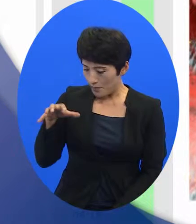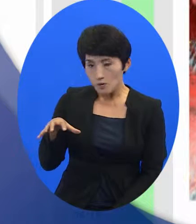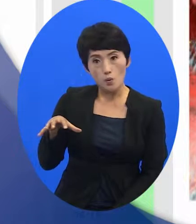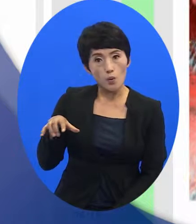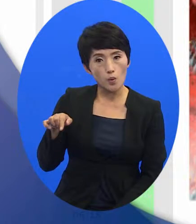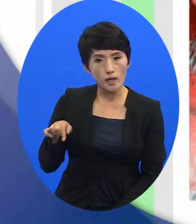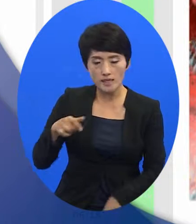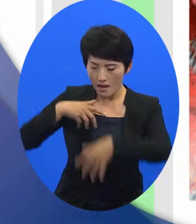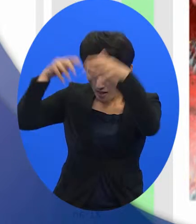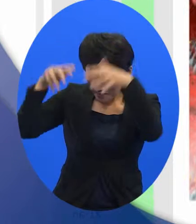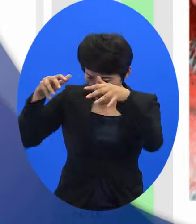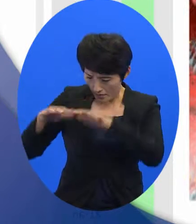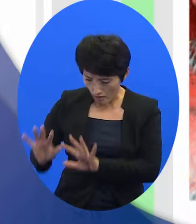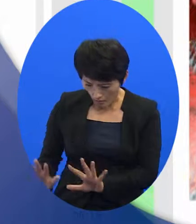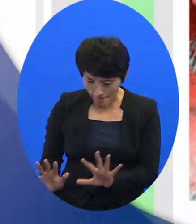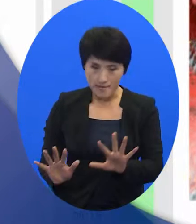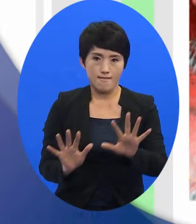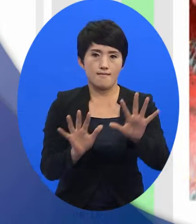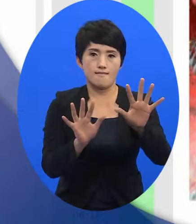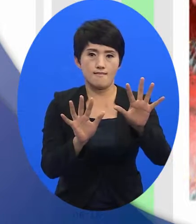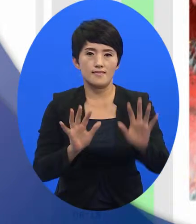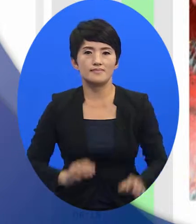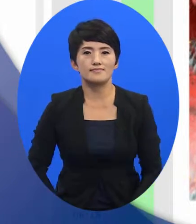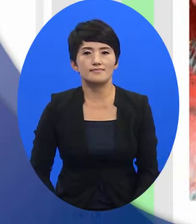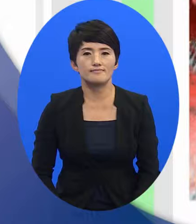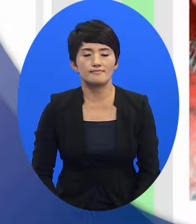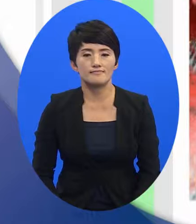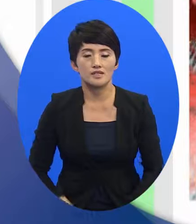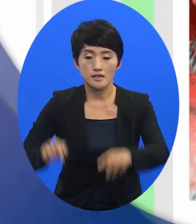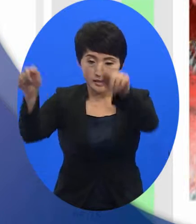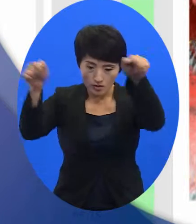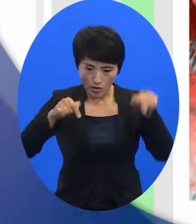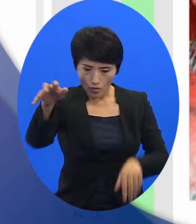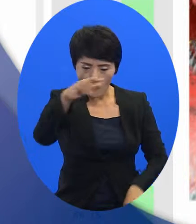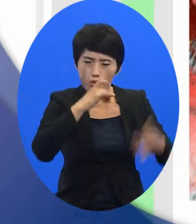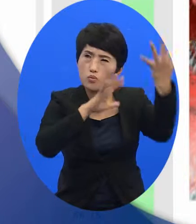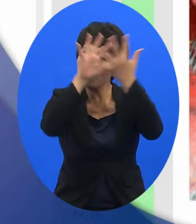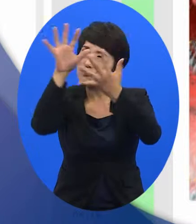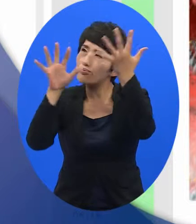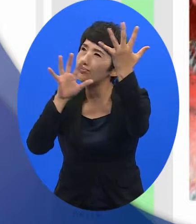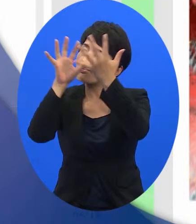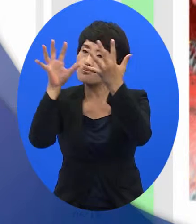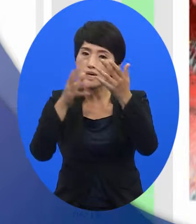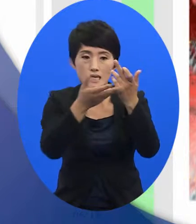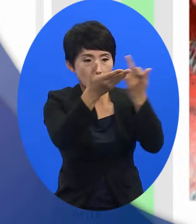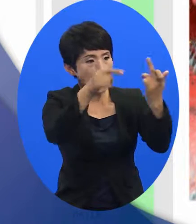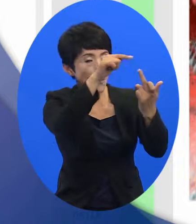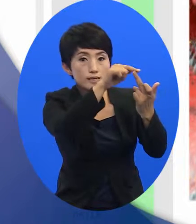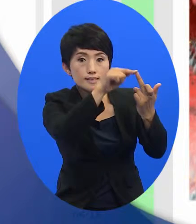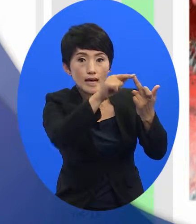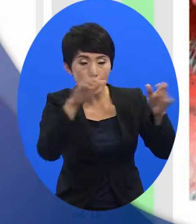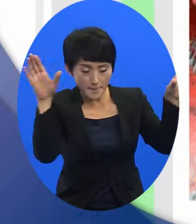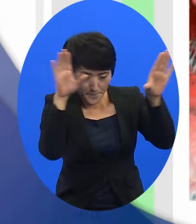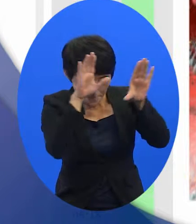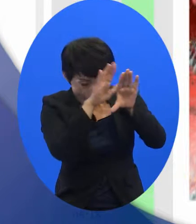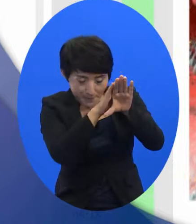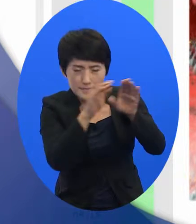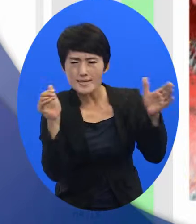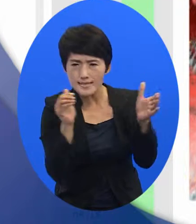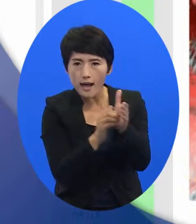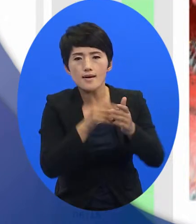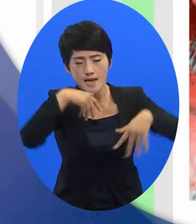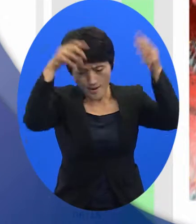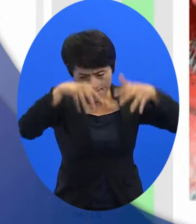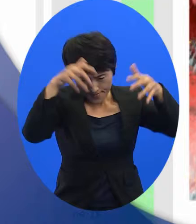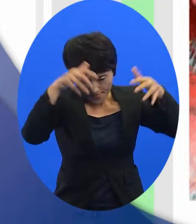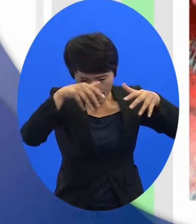해상을 지나는 장마전선의 영향을 받겠습니다. 따라서 전국이 구름 많고 강원 산간에는 밤까지 소나기 오는 곳이